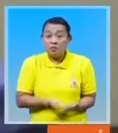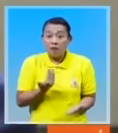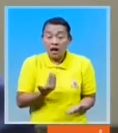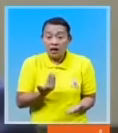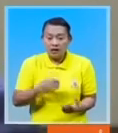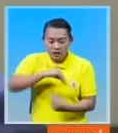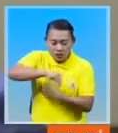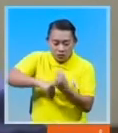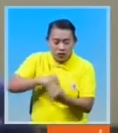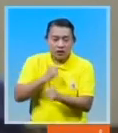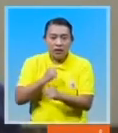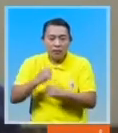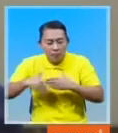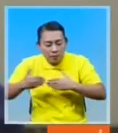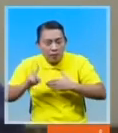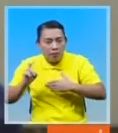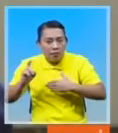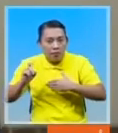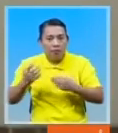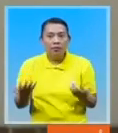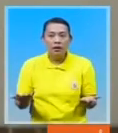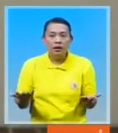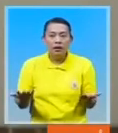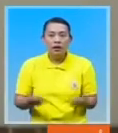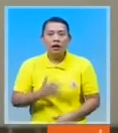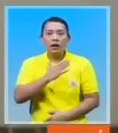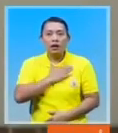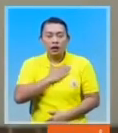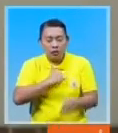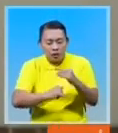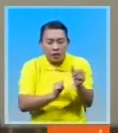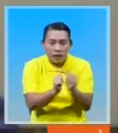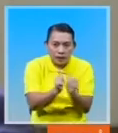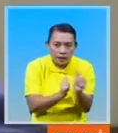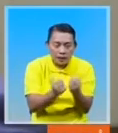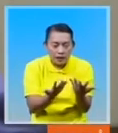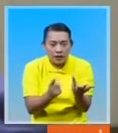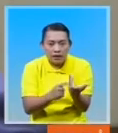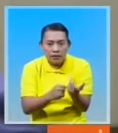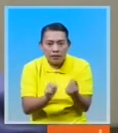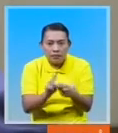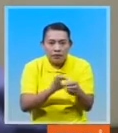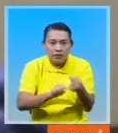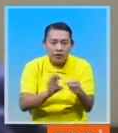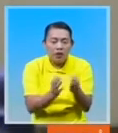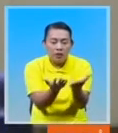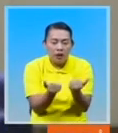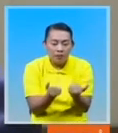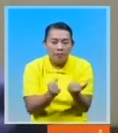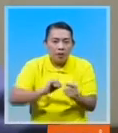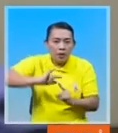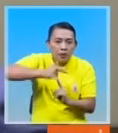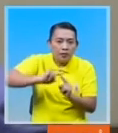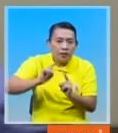จมันไปไม่ได้เนี่ยเราเองเข้าไปประมูลไม่ได้หรือเข้ามารับขึ้น700ไม่ได้เนี่ยม